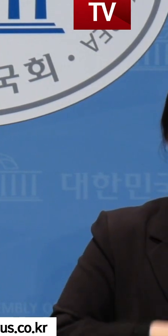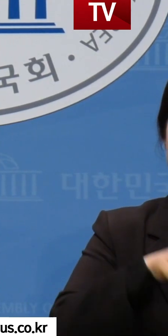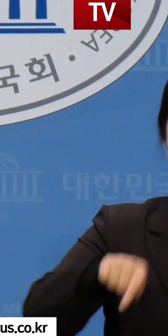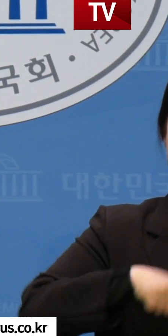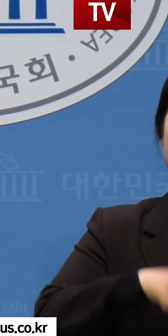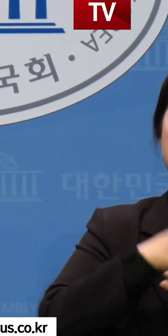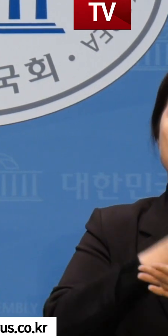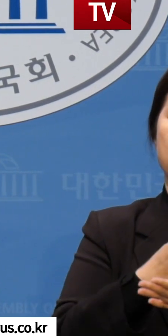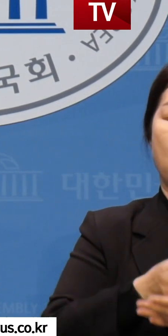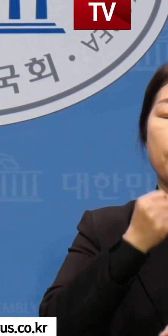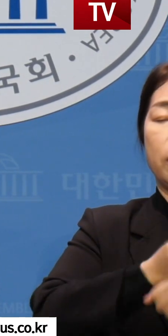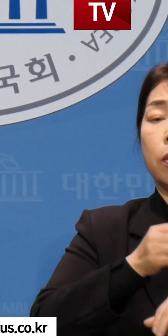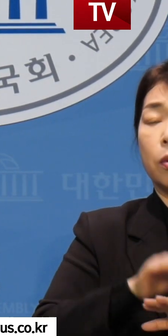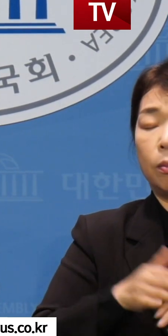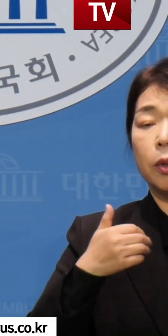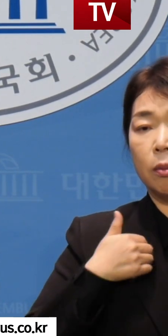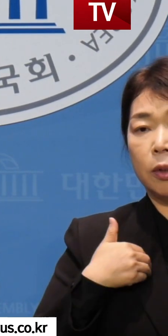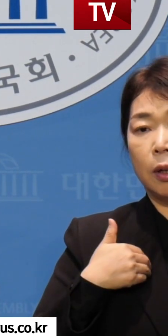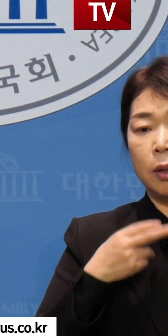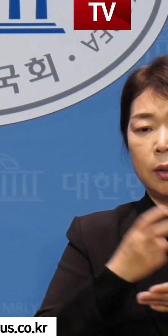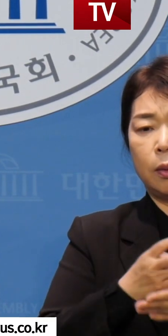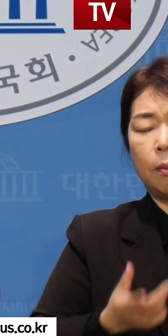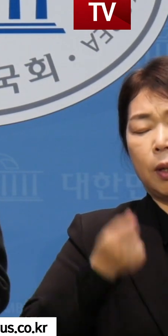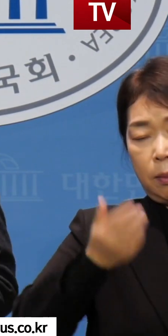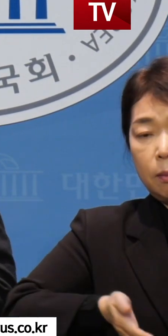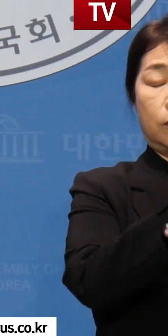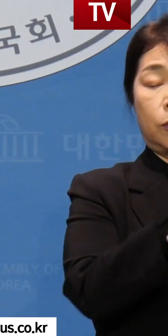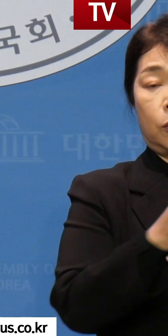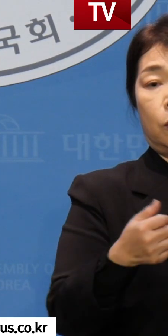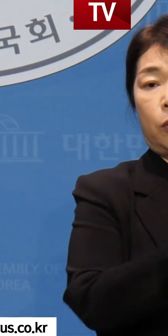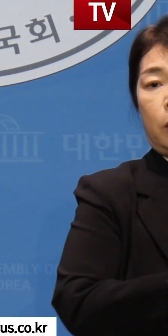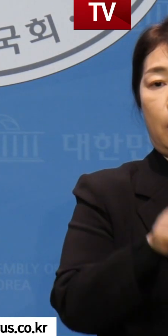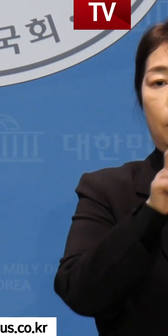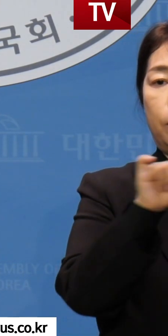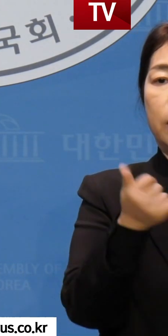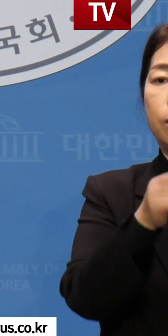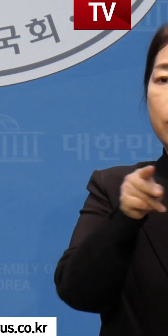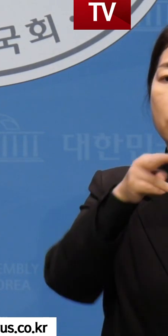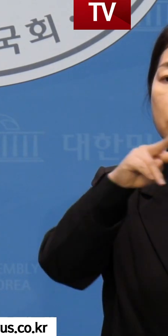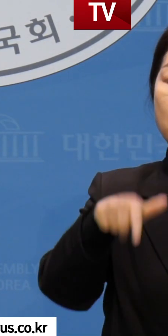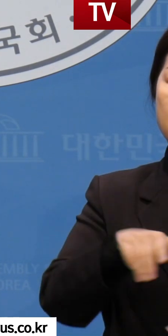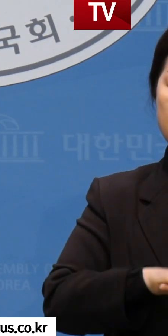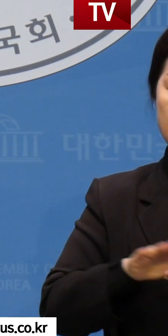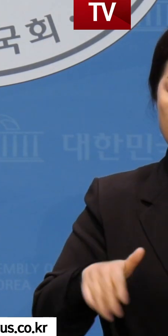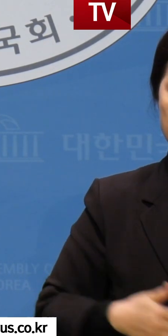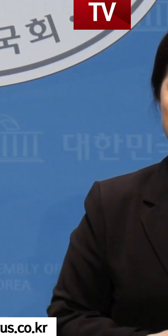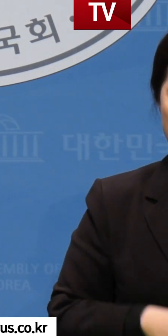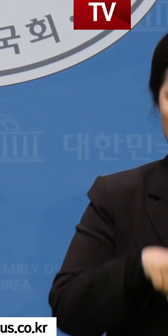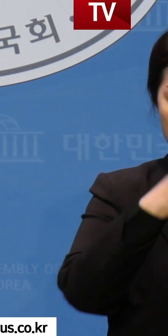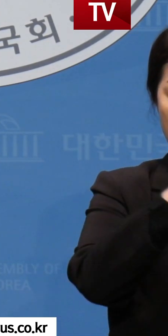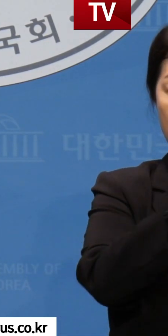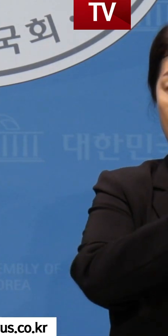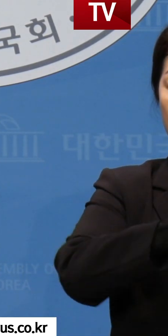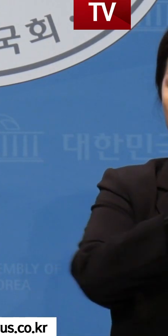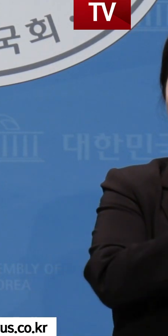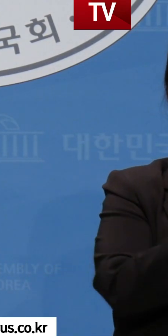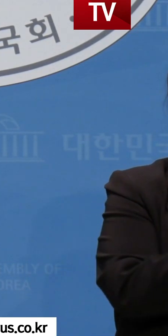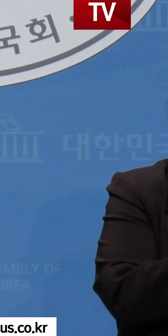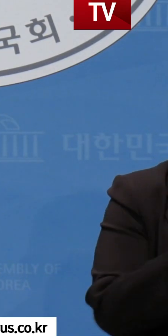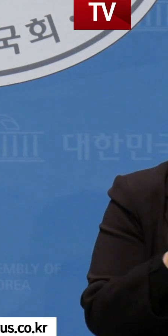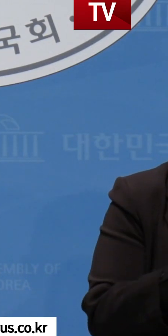제도가 조속히 정착되도록 해야 합니다. 둘째, 소상공인 자영업자 대출 채권에